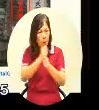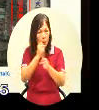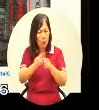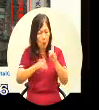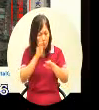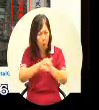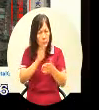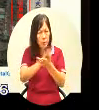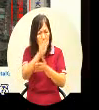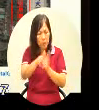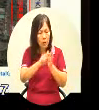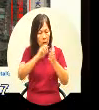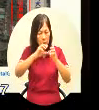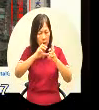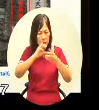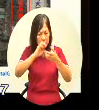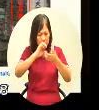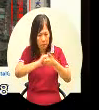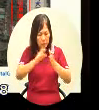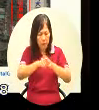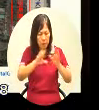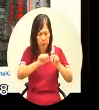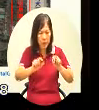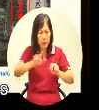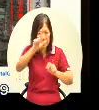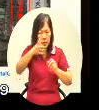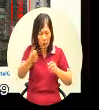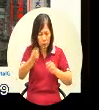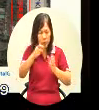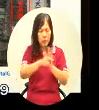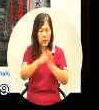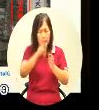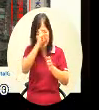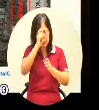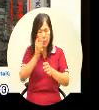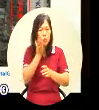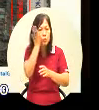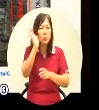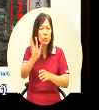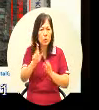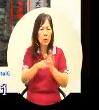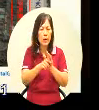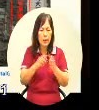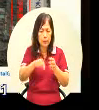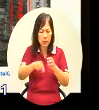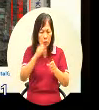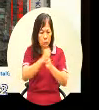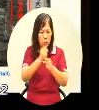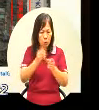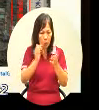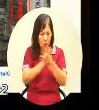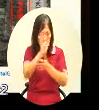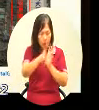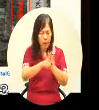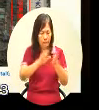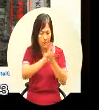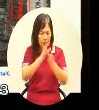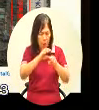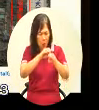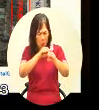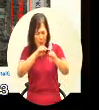边设定地上权，我们也希望它顺利啦。做好了以后，这整个交通流量势必非常